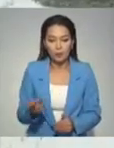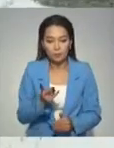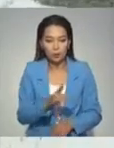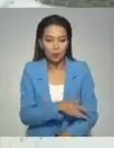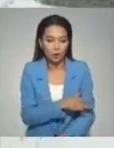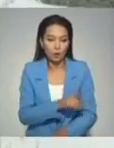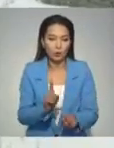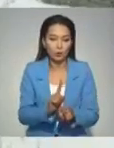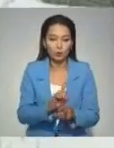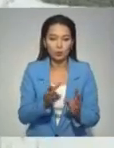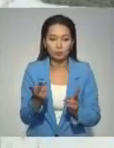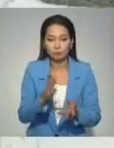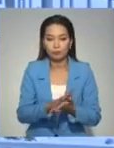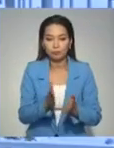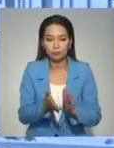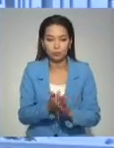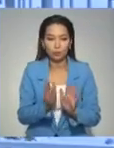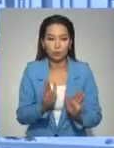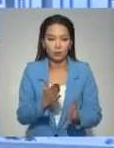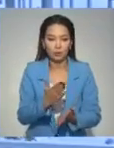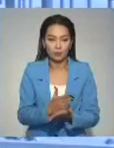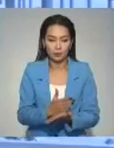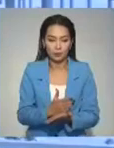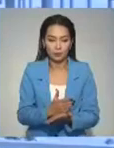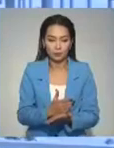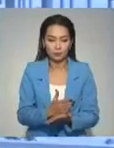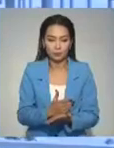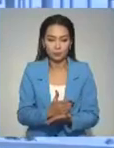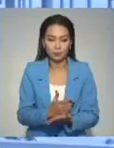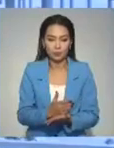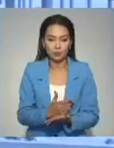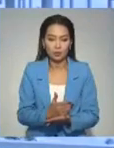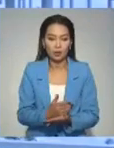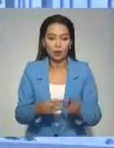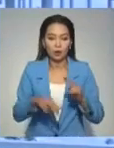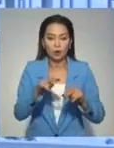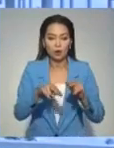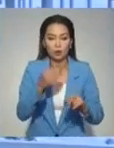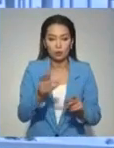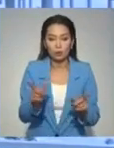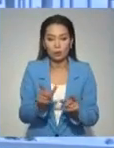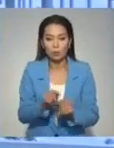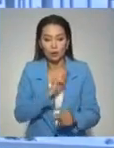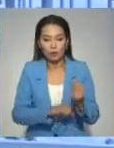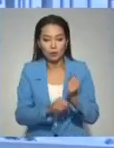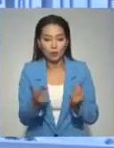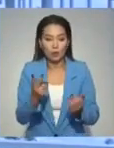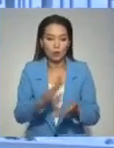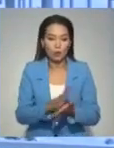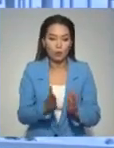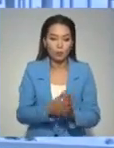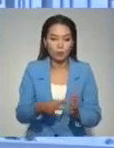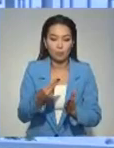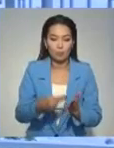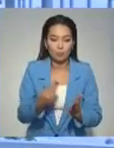көрсету жөніндегі келісім шарт қана болған. По договору оказания услуг. Жұмысшы мен құрылыс кәсіпорнының арасындағы келісімшарт азаматтық сан